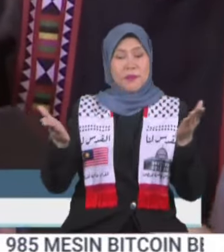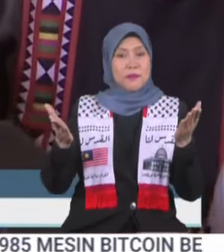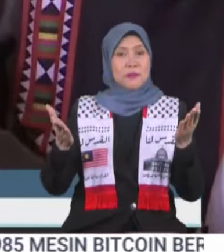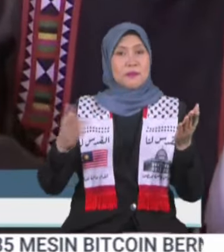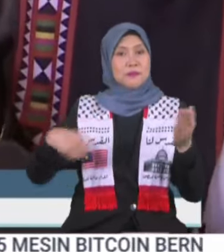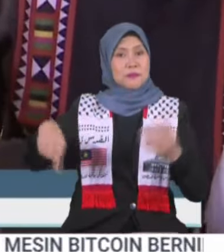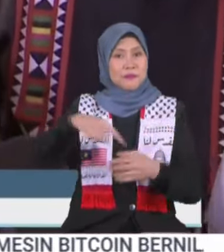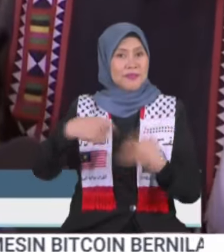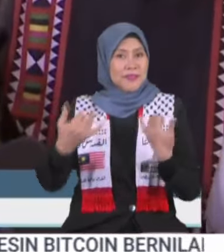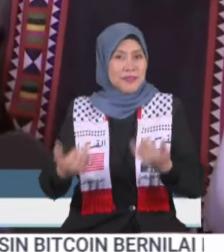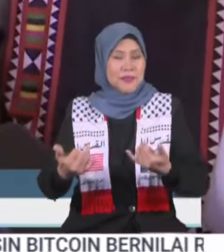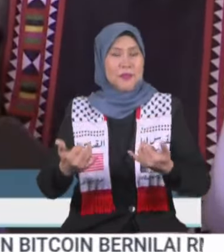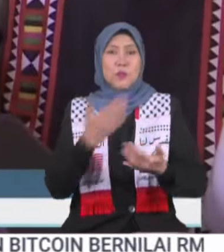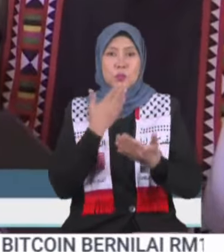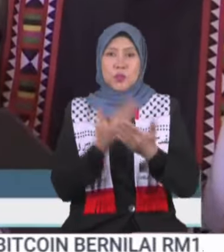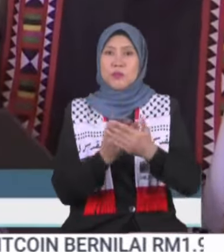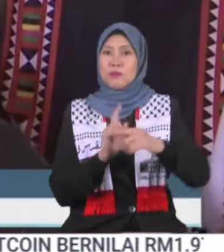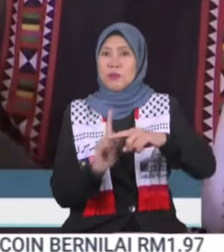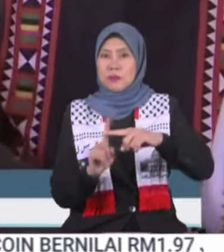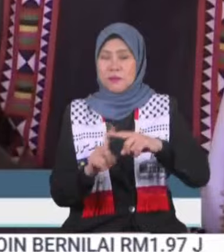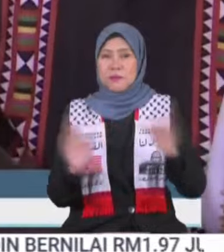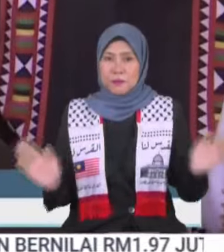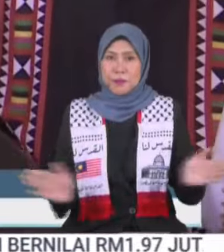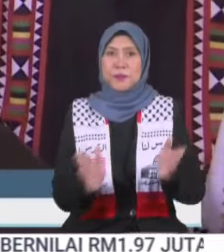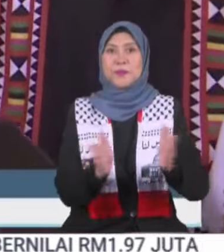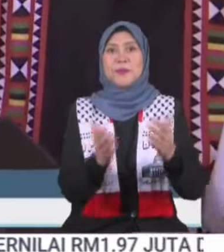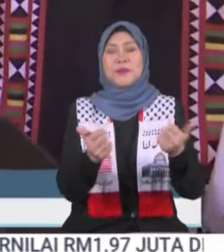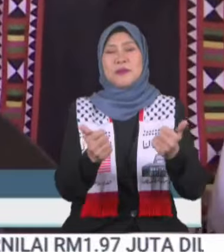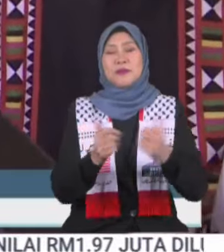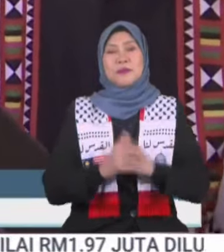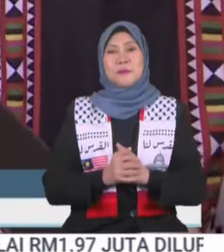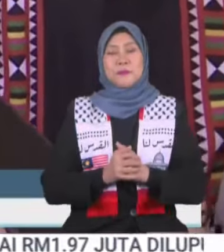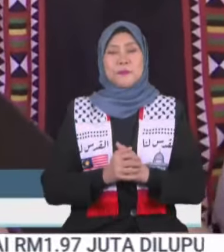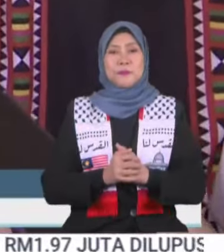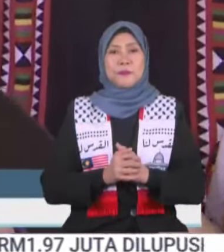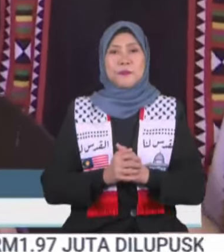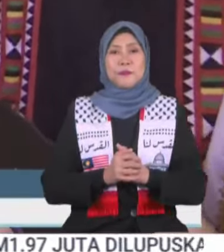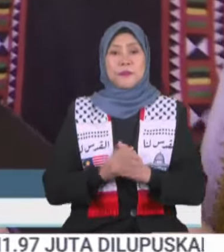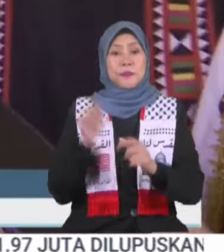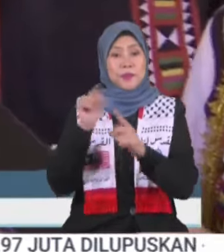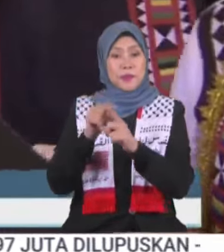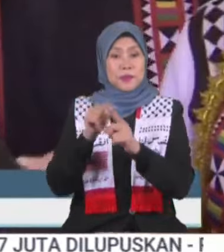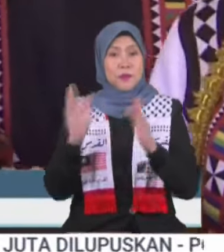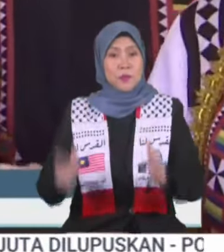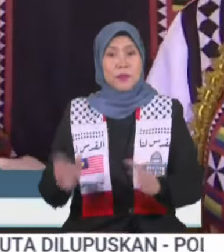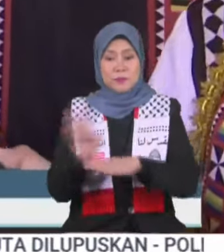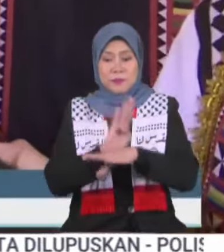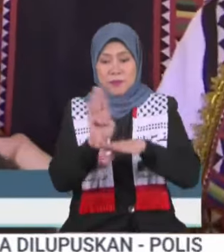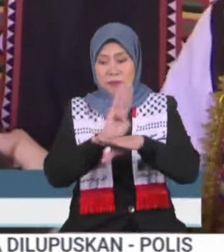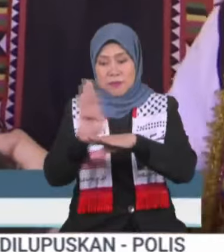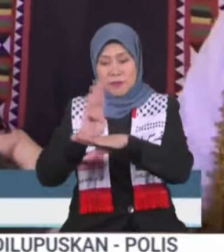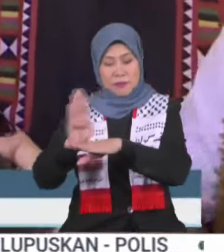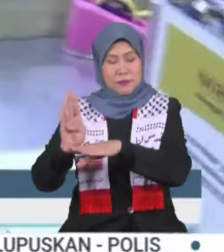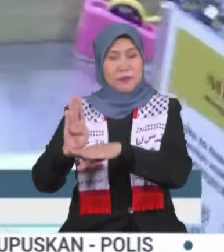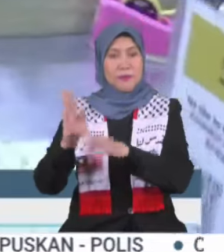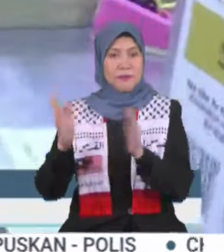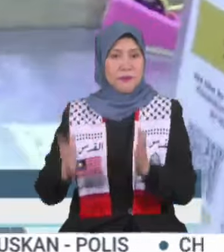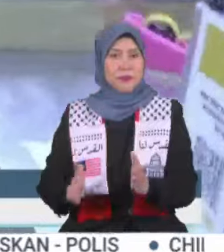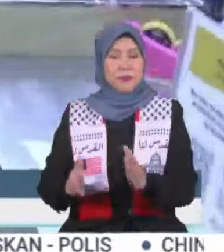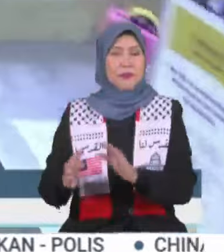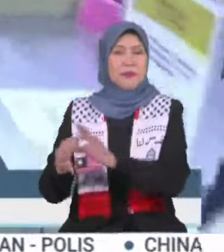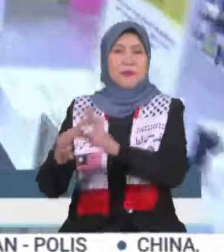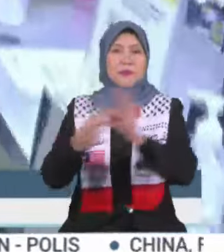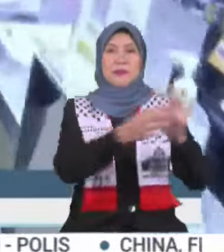ramai masa sekarang Amat menggalakkan termasuk juga kepada para peniaga jadi